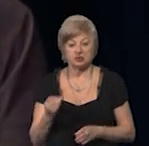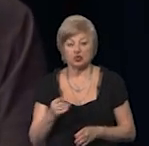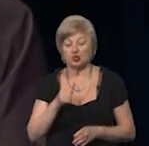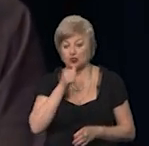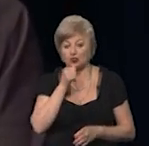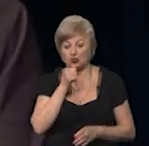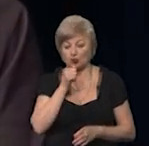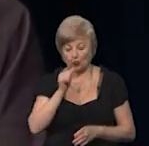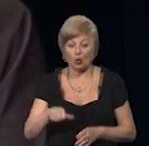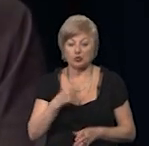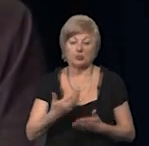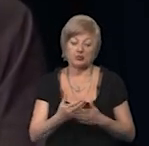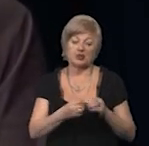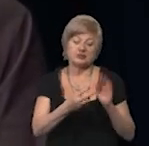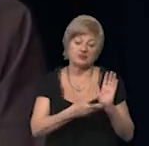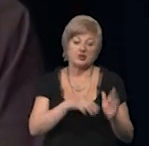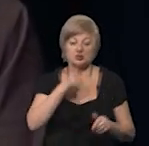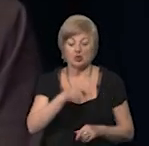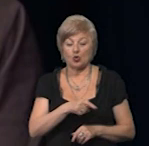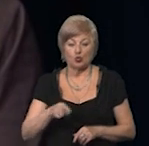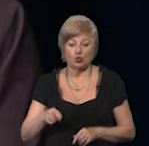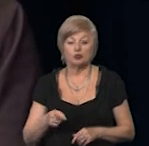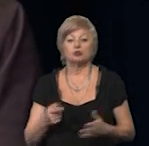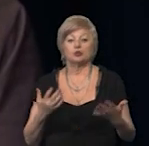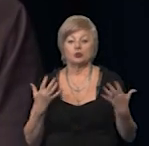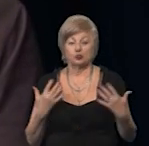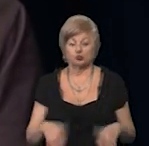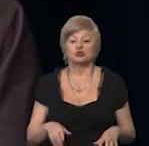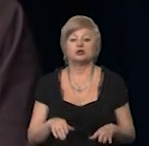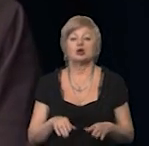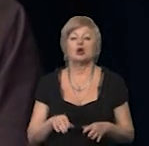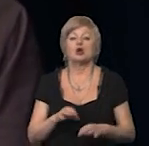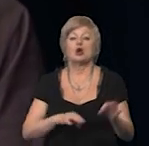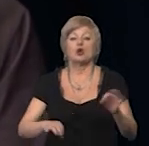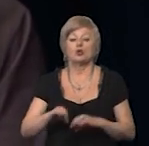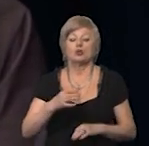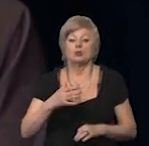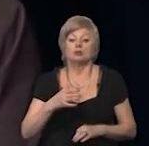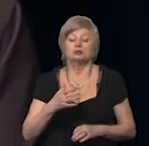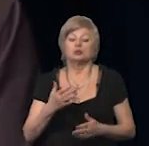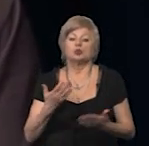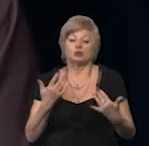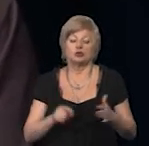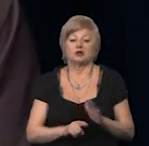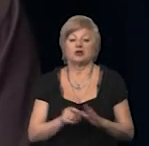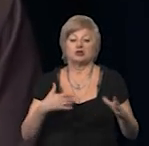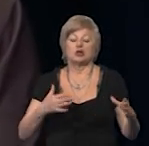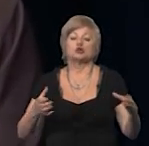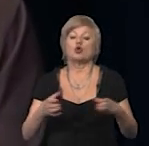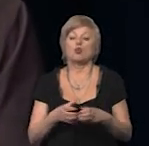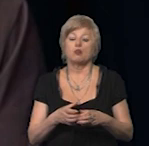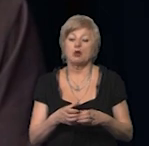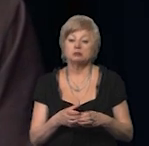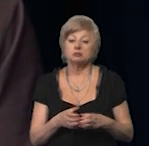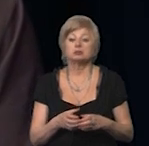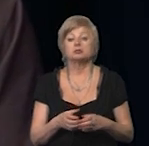ну, 2018 року, у нас з'явився вже проєкт гурт «Бандерштат Запоріжжя», ЗП. От,